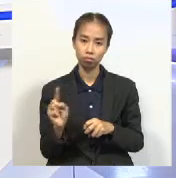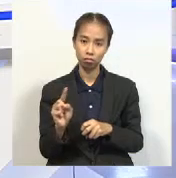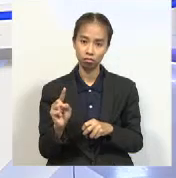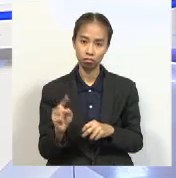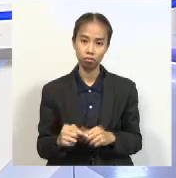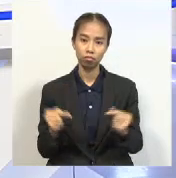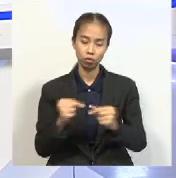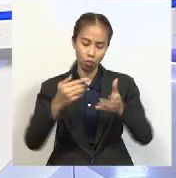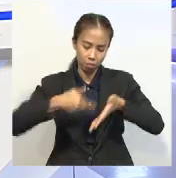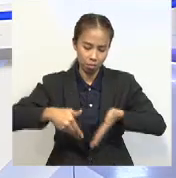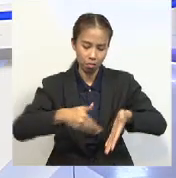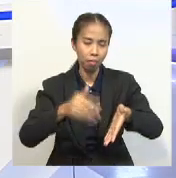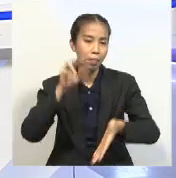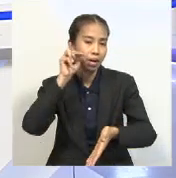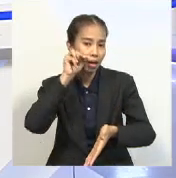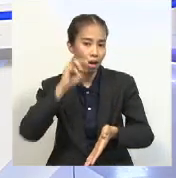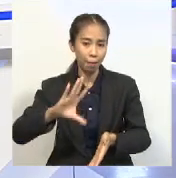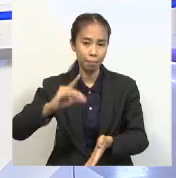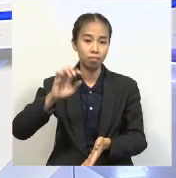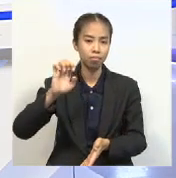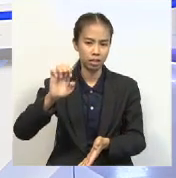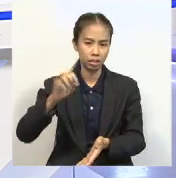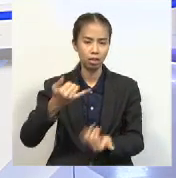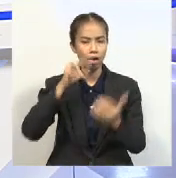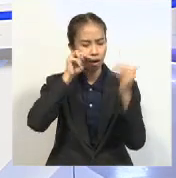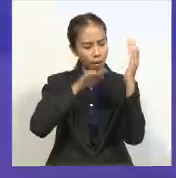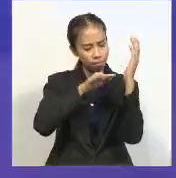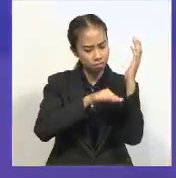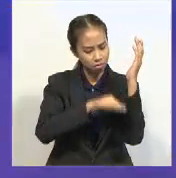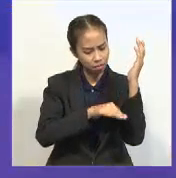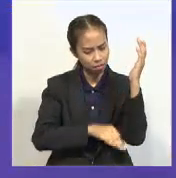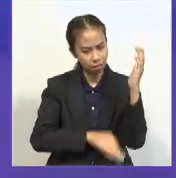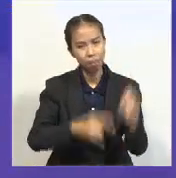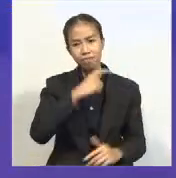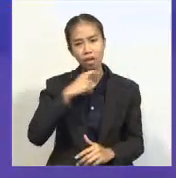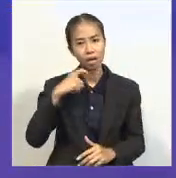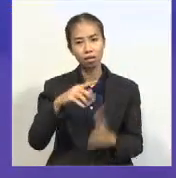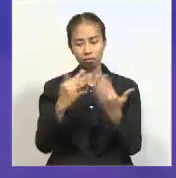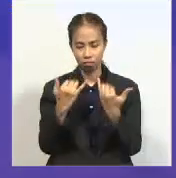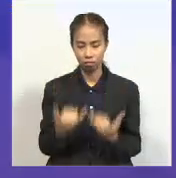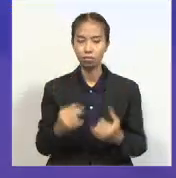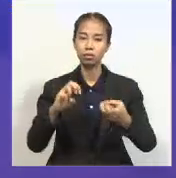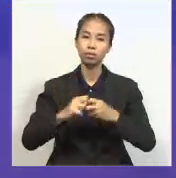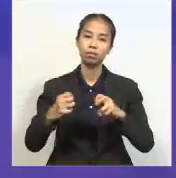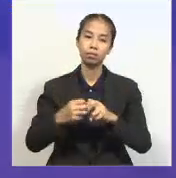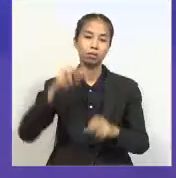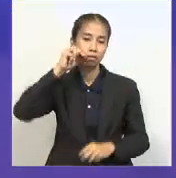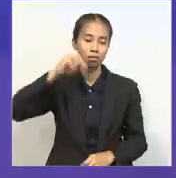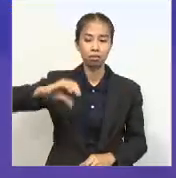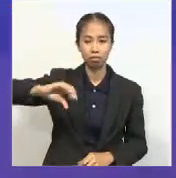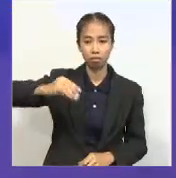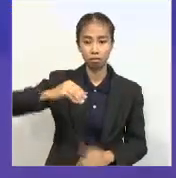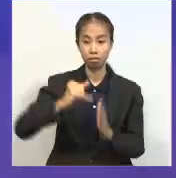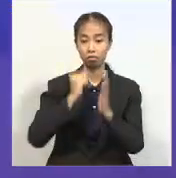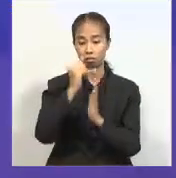ก็คือที่แม่น้ำชีค่ะที่ตอนนี้ลดลงอย่างต่อเนื่องหนึ่งปัญหาที่เกิดขึ้นก็ทำให้น้ำประปาโดยเฉพาะ